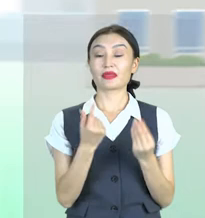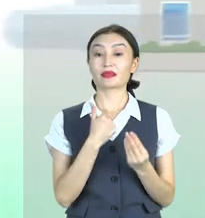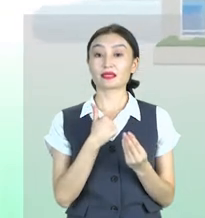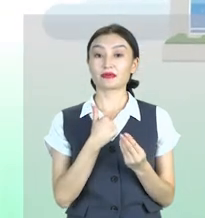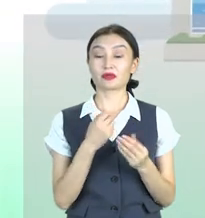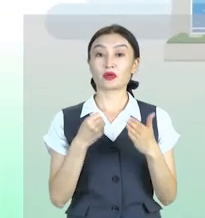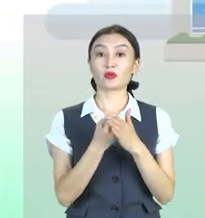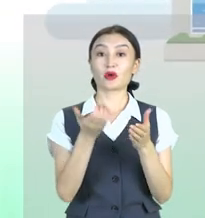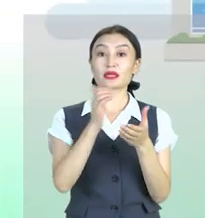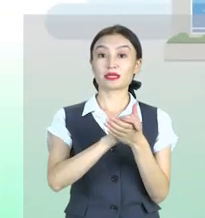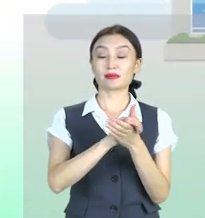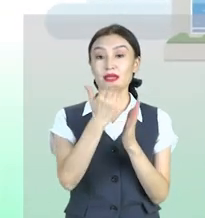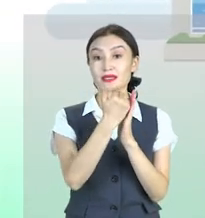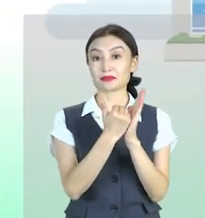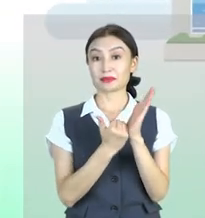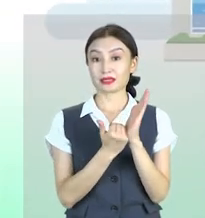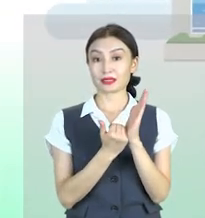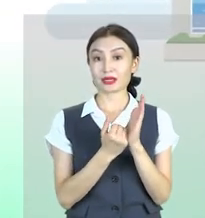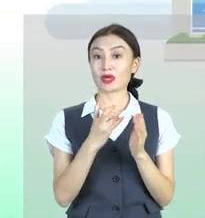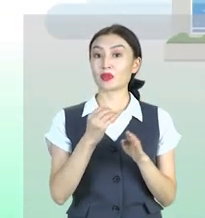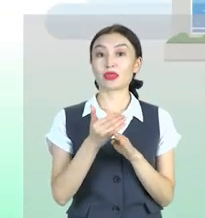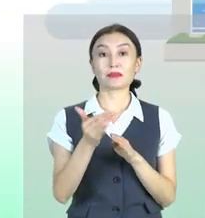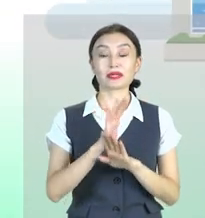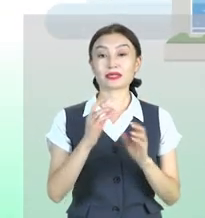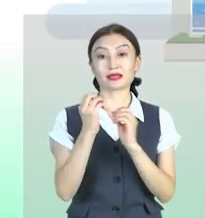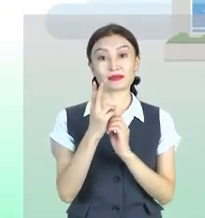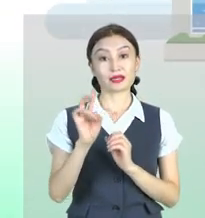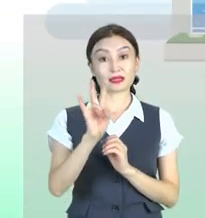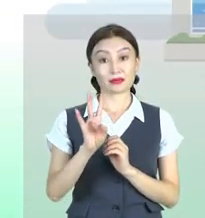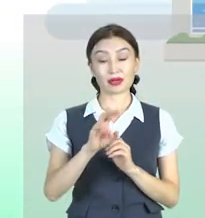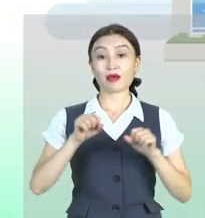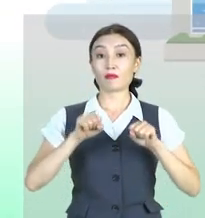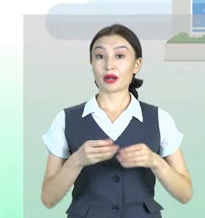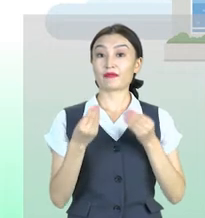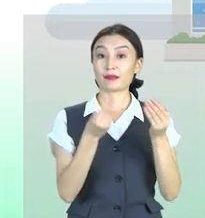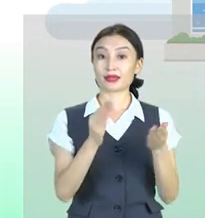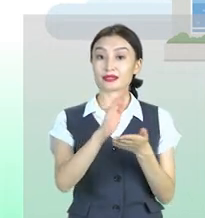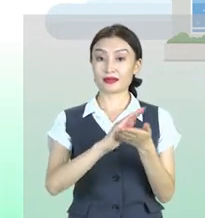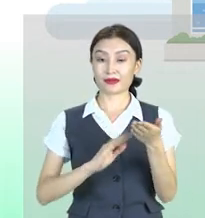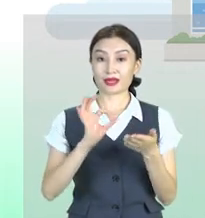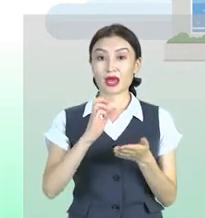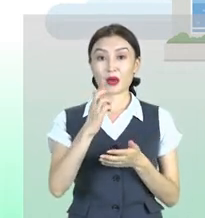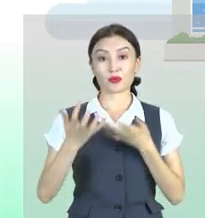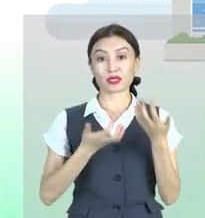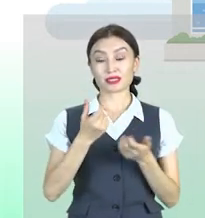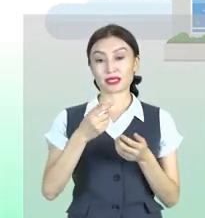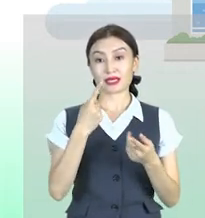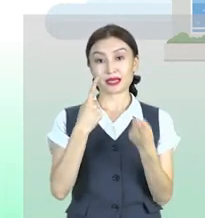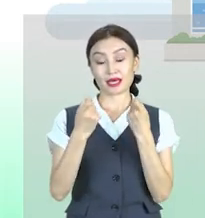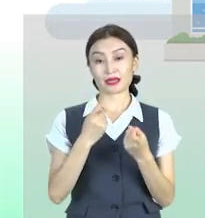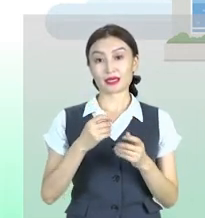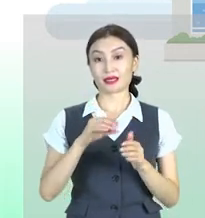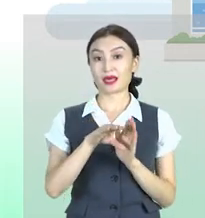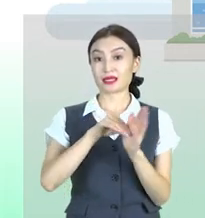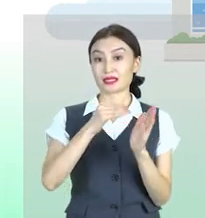момента ознакомления со списком избирателей, но не позднее 12 ноября, вправе подать заявление об уточнении данных в списке